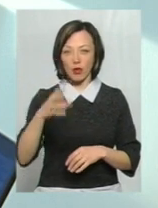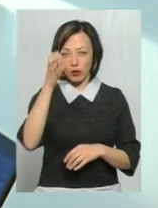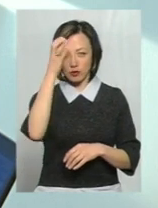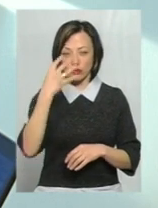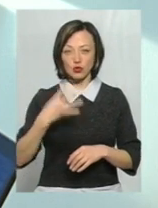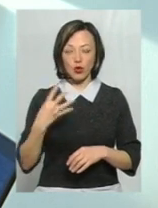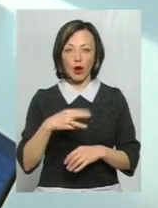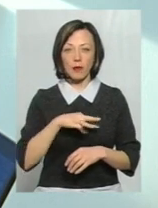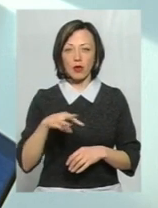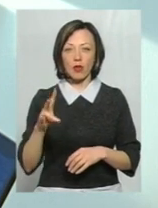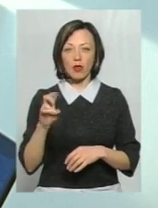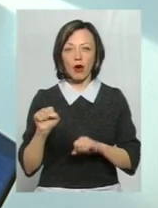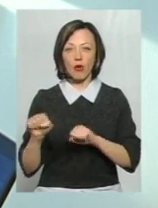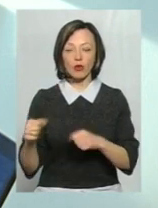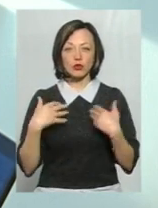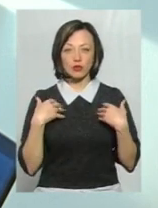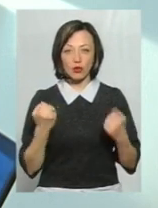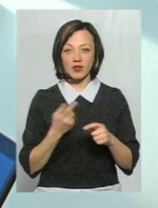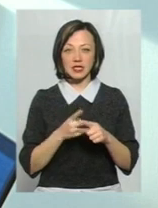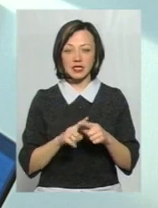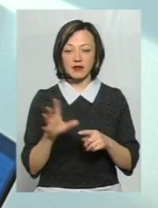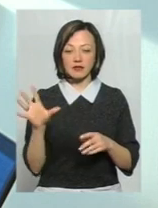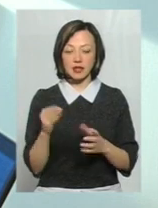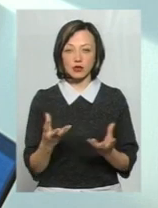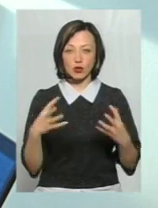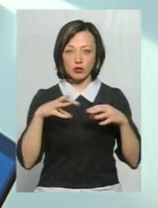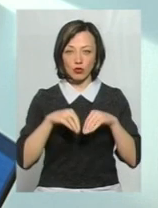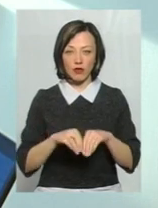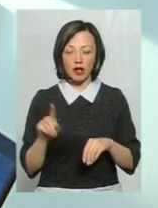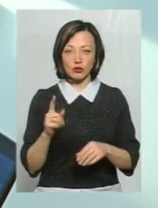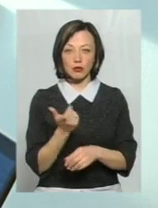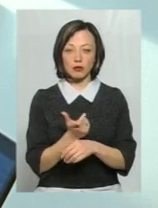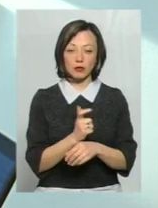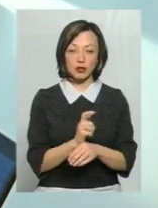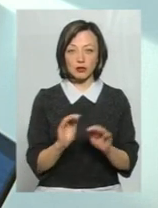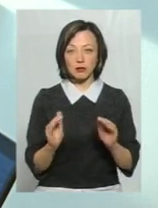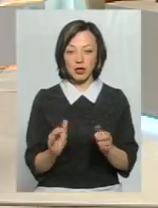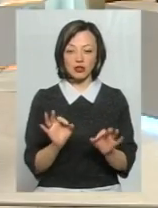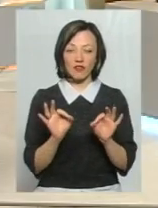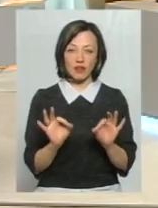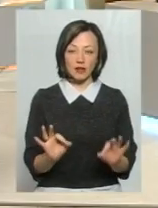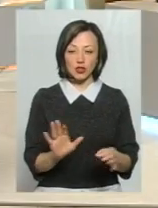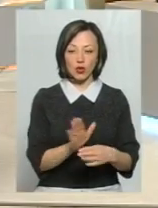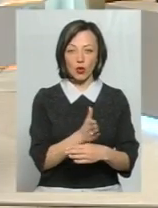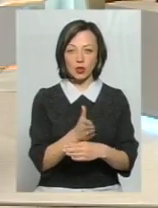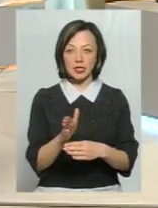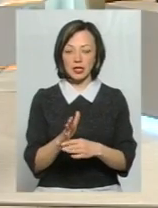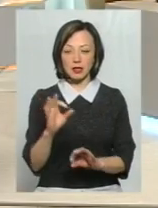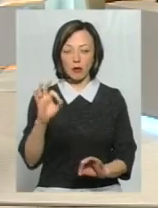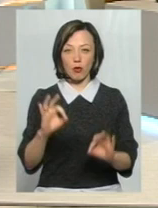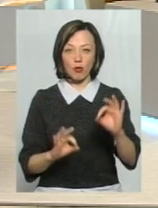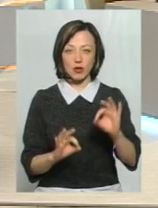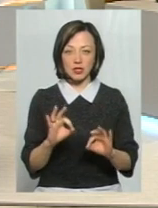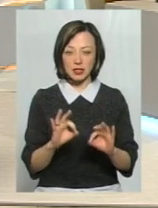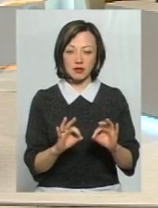40 мільйонів на охорону здоров'я. Це ми все сконцентрували для того, щоб більш-менш виважено розділити пропорційно і